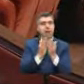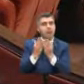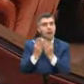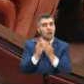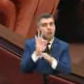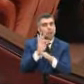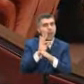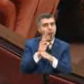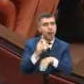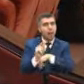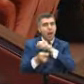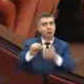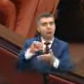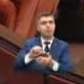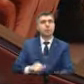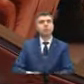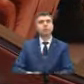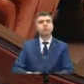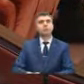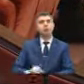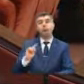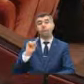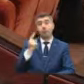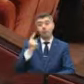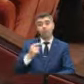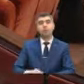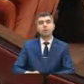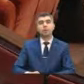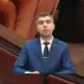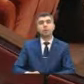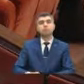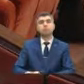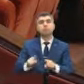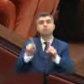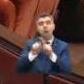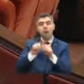القروي. أولا نبغي نأكد على أنه قضية النقل المدرسي